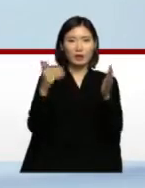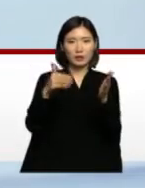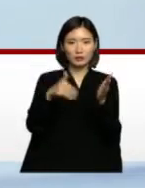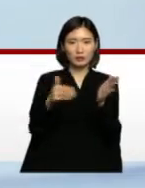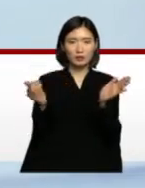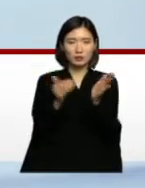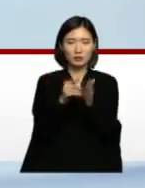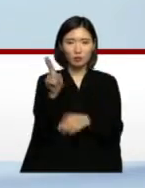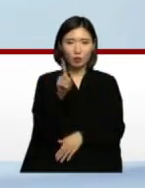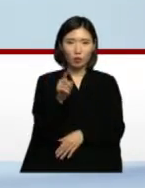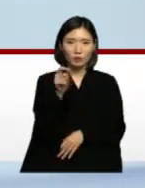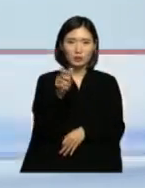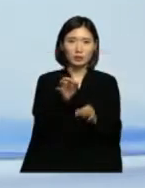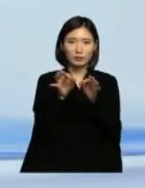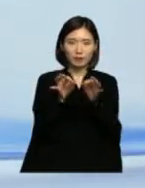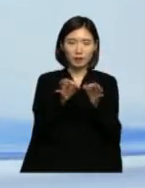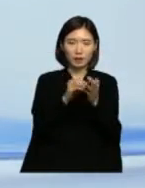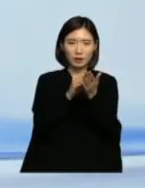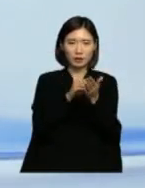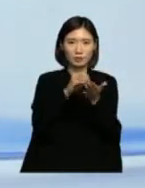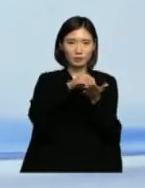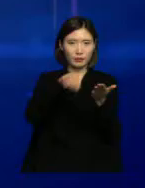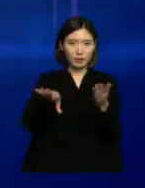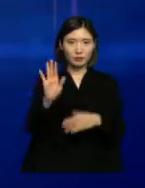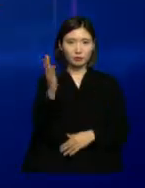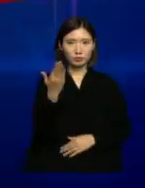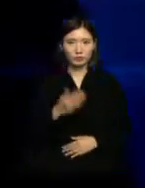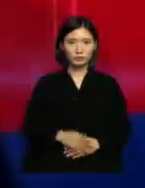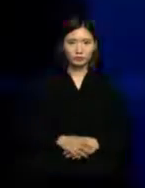대상에서 제외되고 있습니다. 이재용 기자입니다.